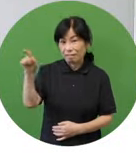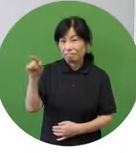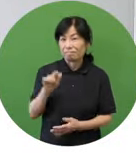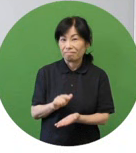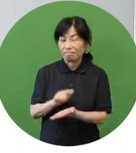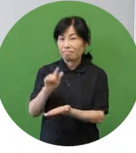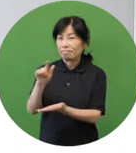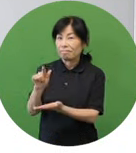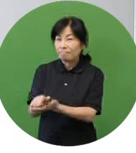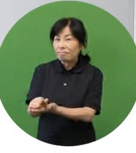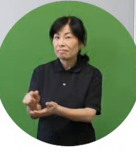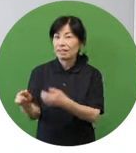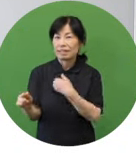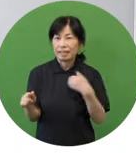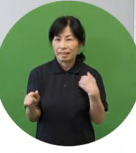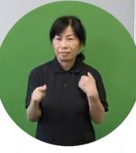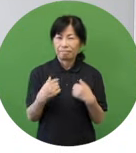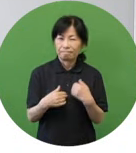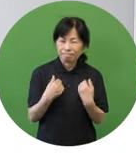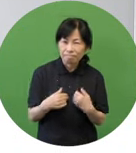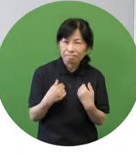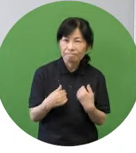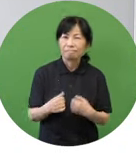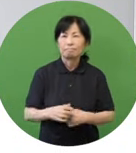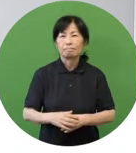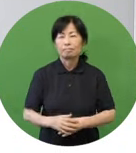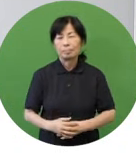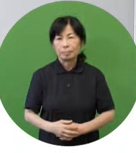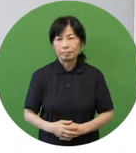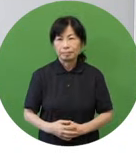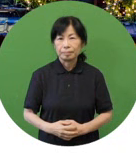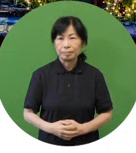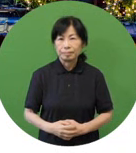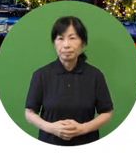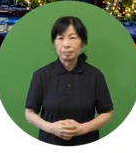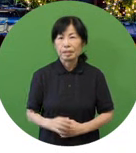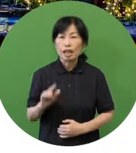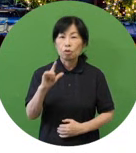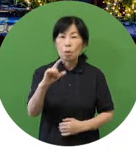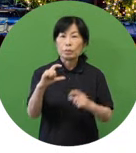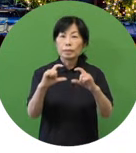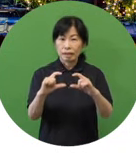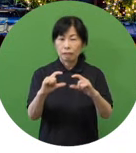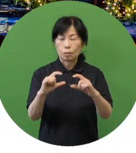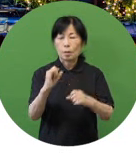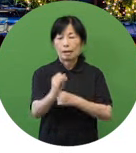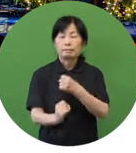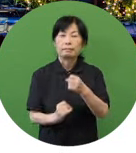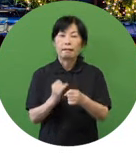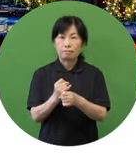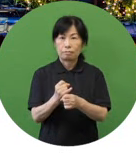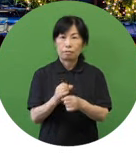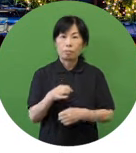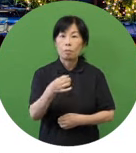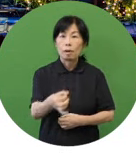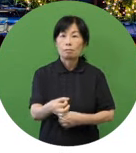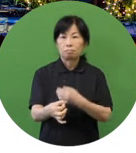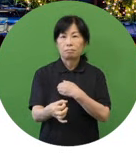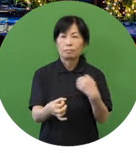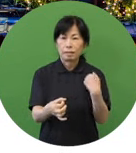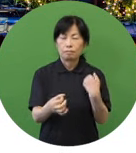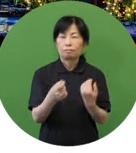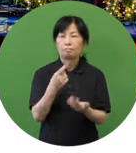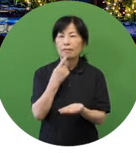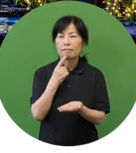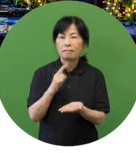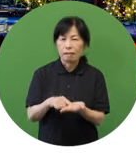港から直行便で台湾に行くことができるようになりました。航空チケットはインターネットでも簡